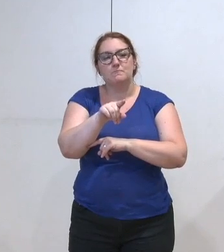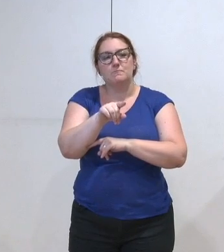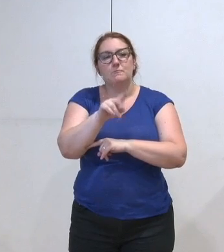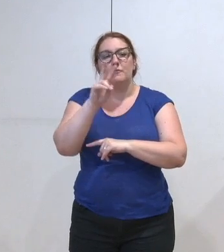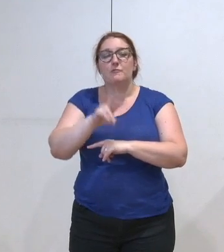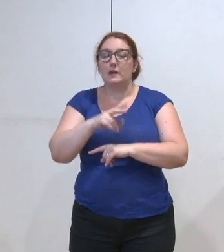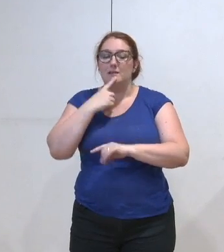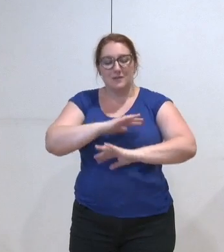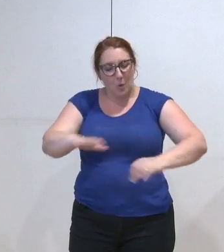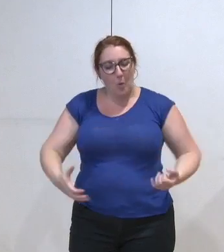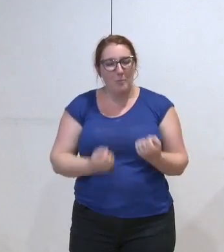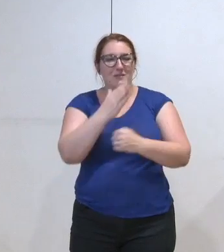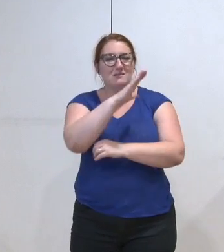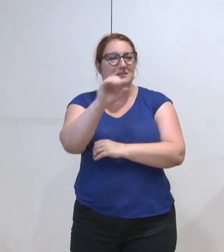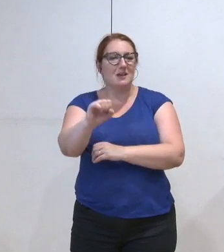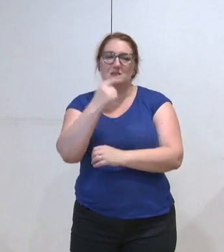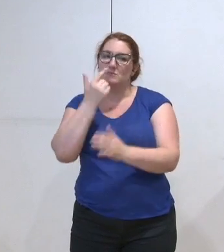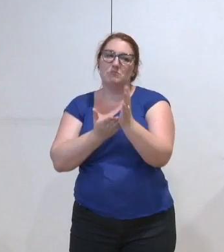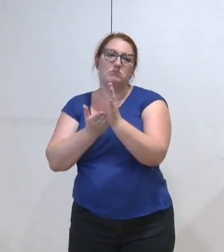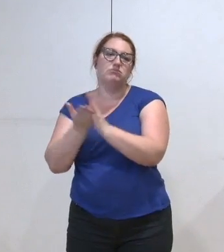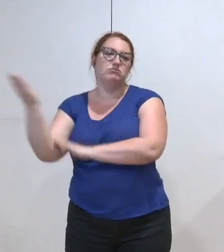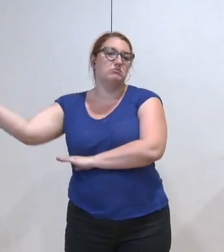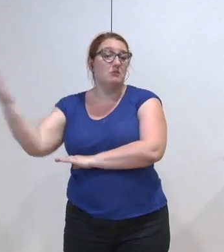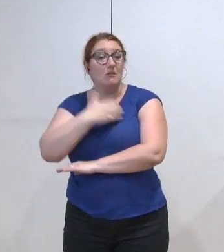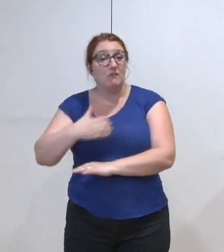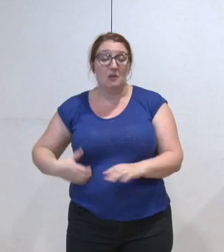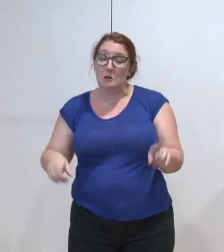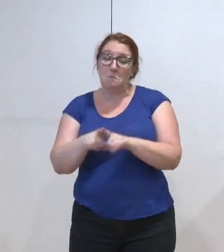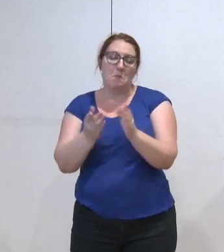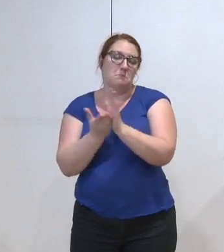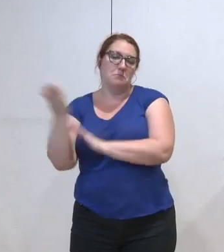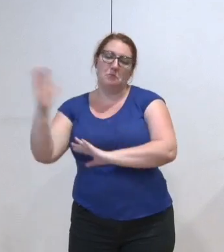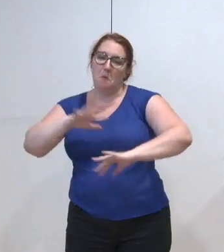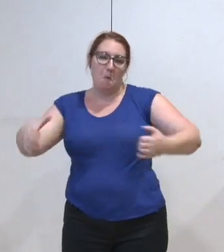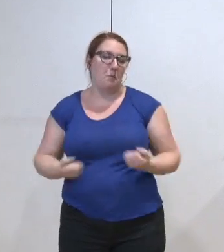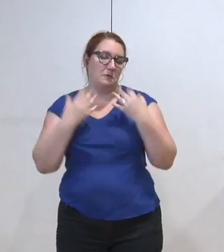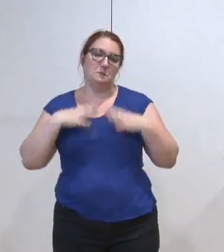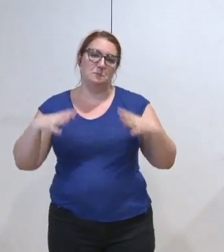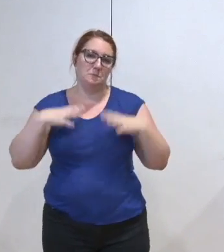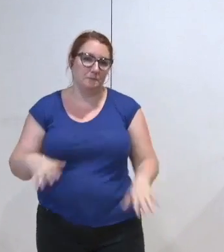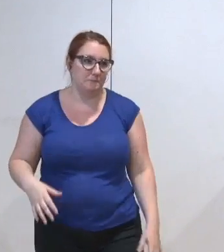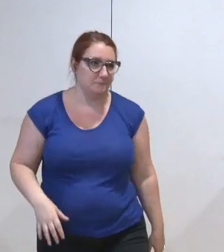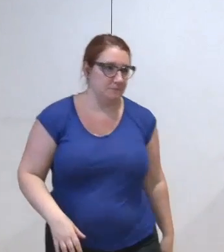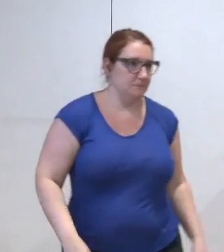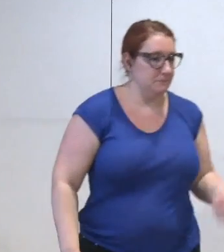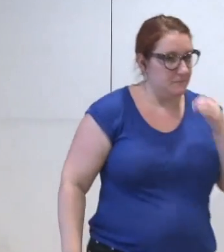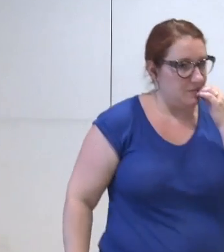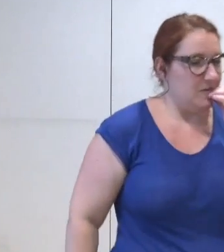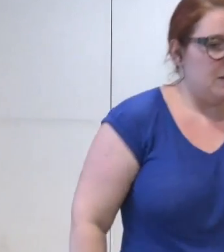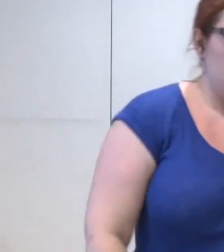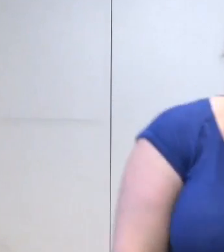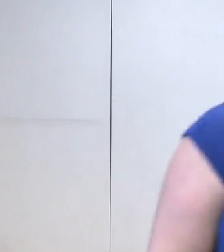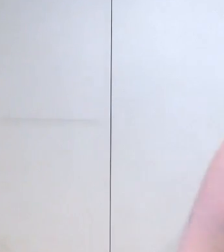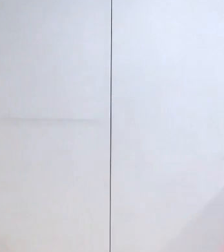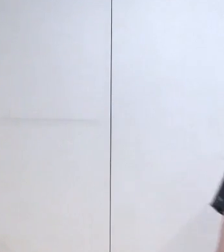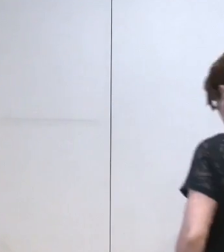des compétences d'un d'un conseil municipal et d'une ville euh vous dénoncez parfois